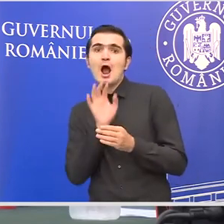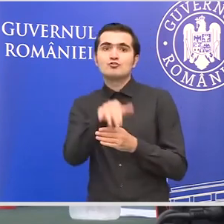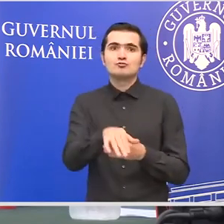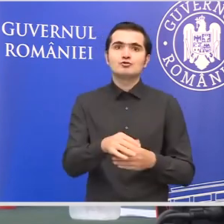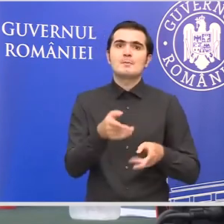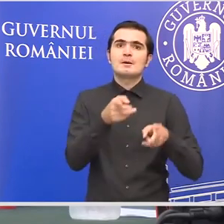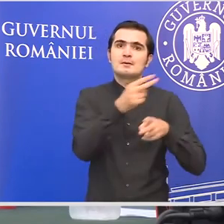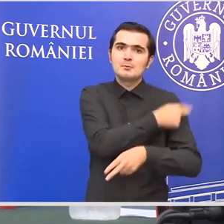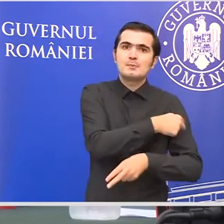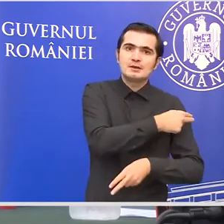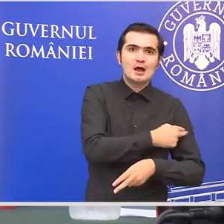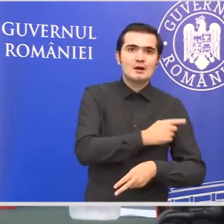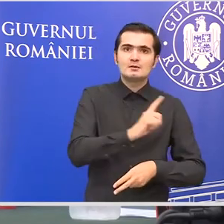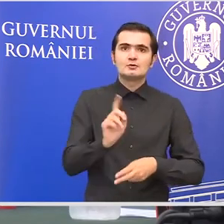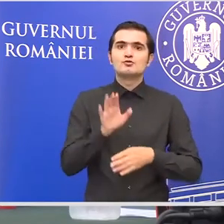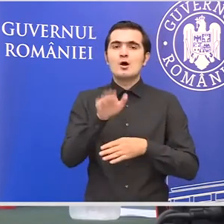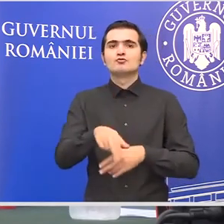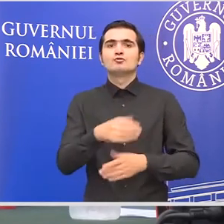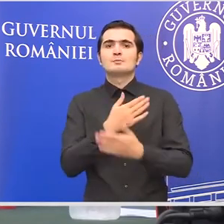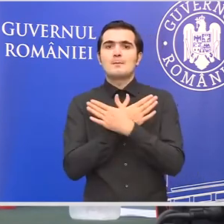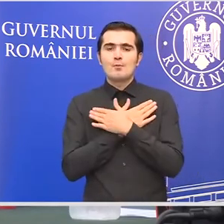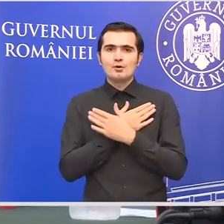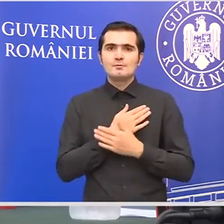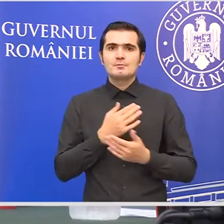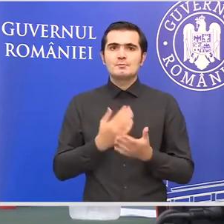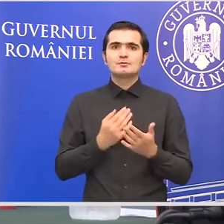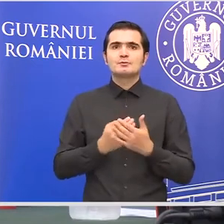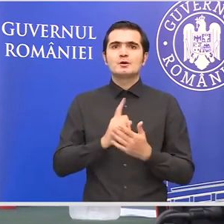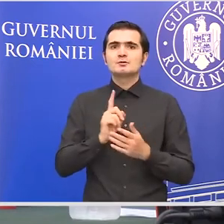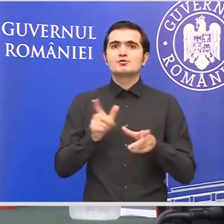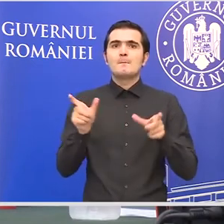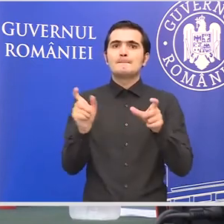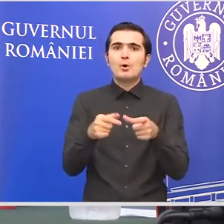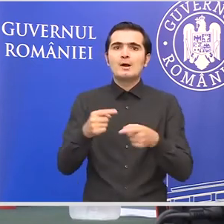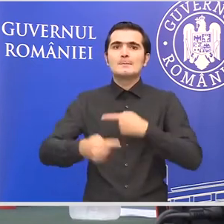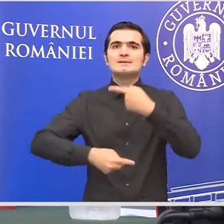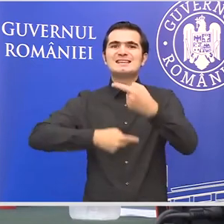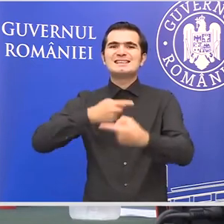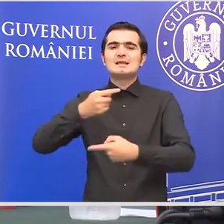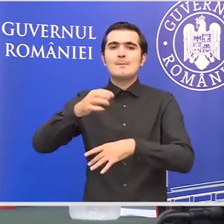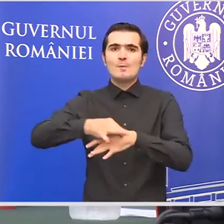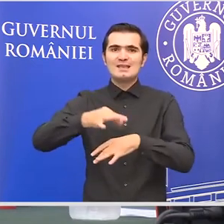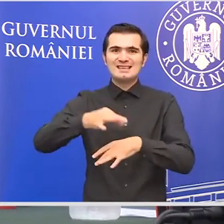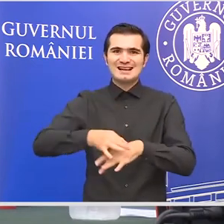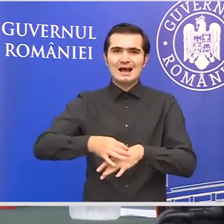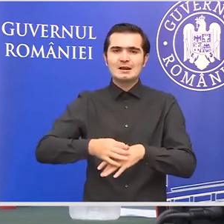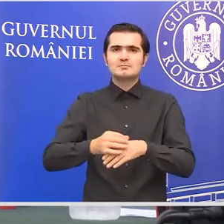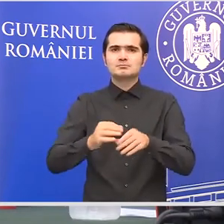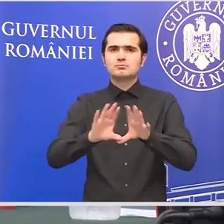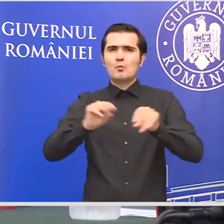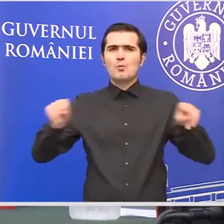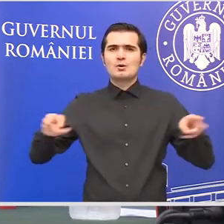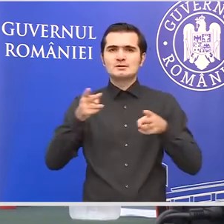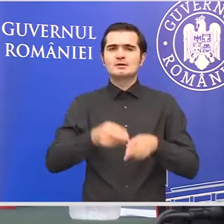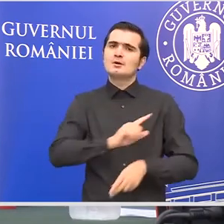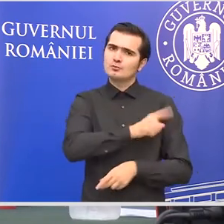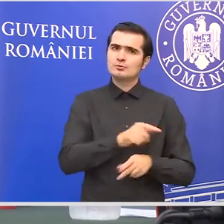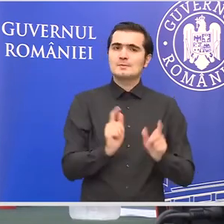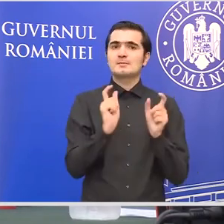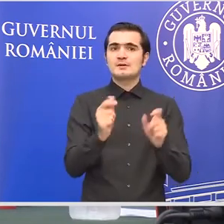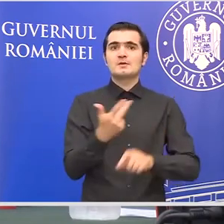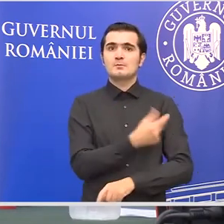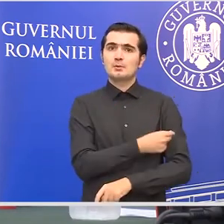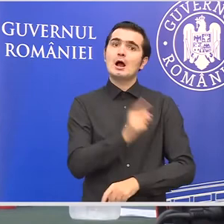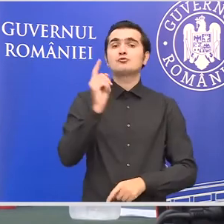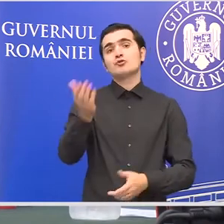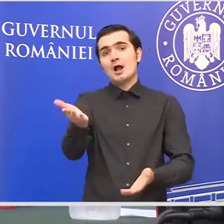nu mai avem un sistem medical care poate să ajungă să se colmateze prin aceste cazuri, care, repet, pot să fie prevenite prin vaccinare, atunci haide